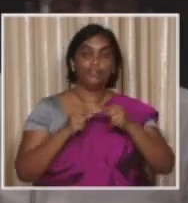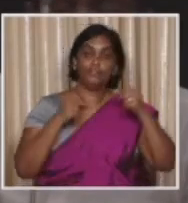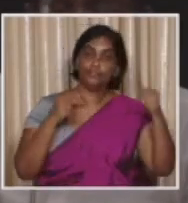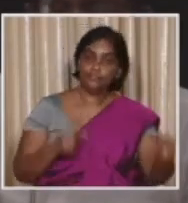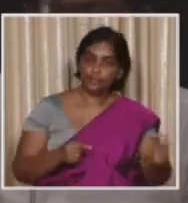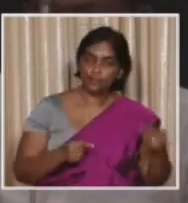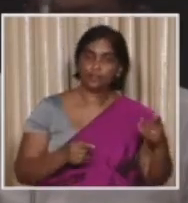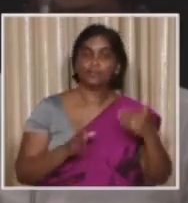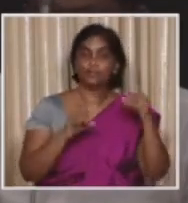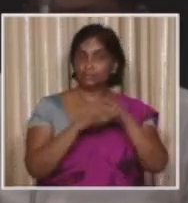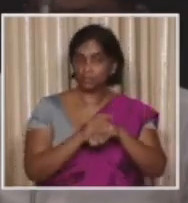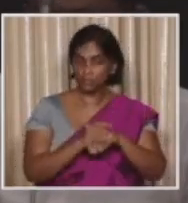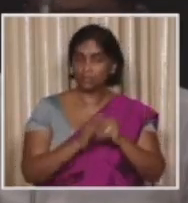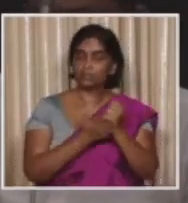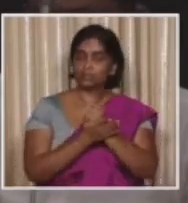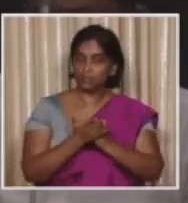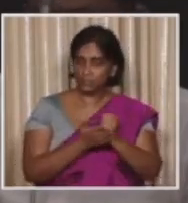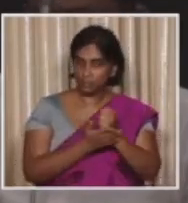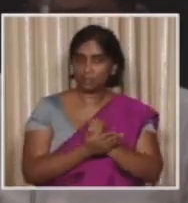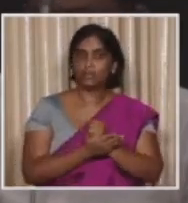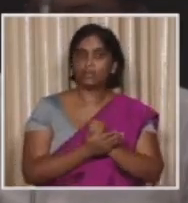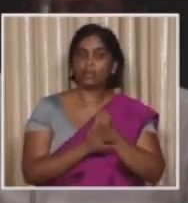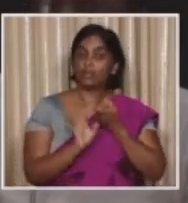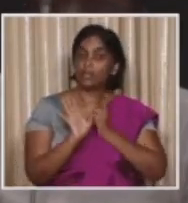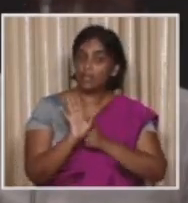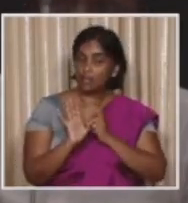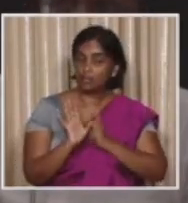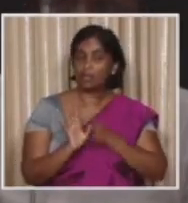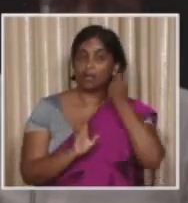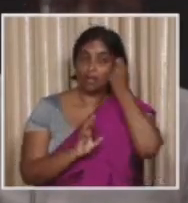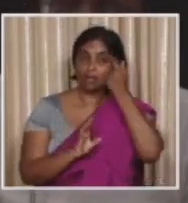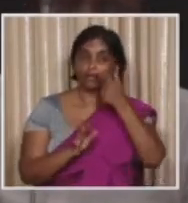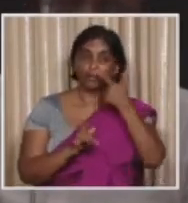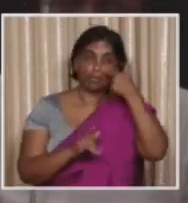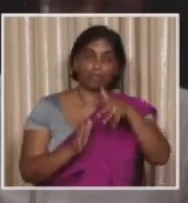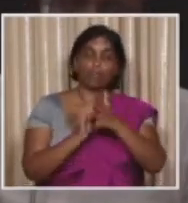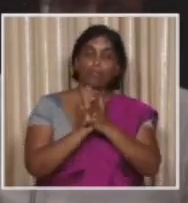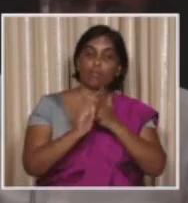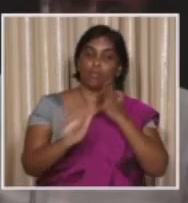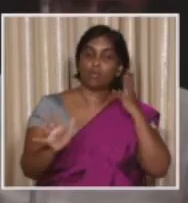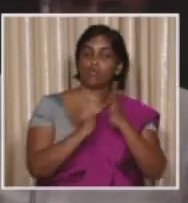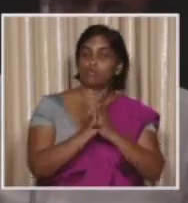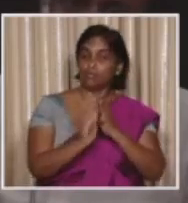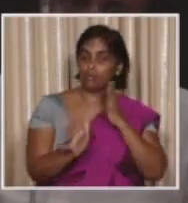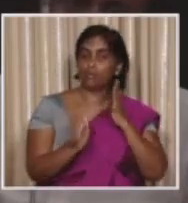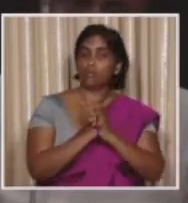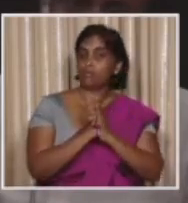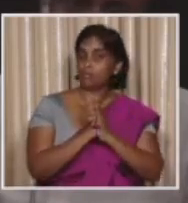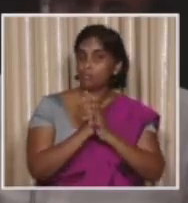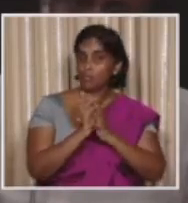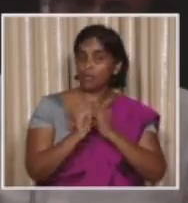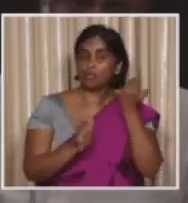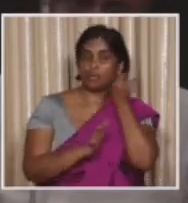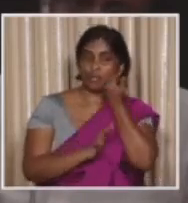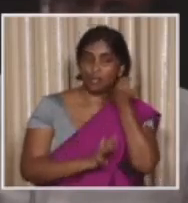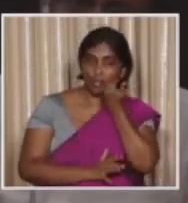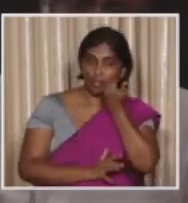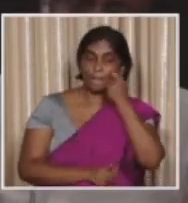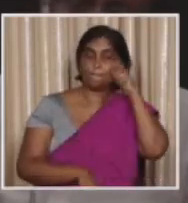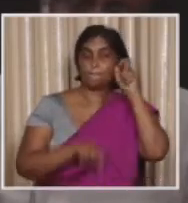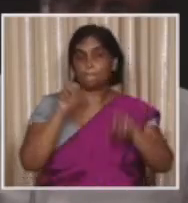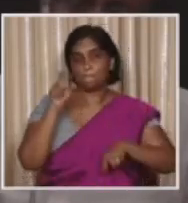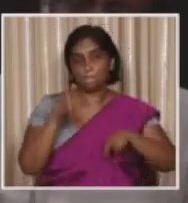වෙලාවෙත් නියෝජනය කරන සියලු දෙනත් හැමතිස්සම මතයක් හැදුවේ ඉන්ධන පොලිම. පොලිමේ රෝගාතුර වෙන